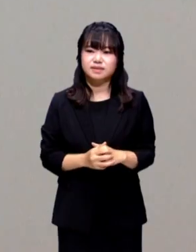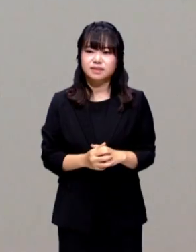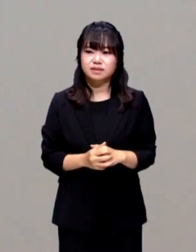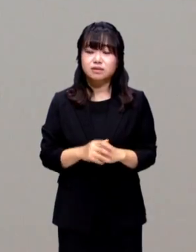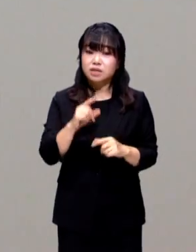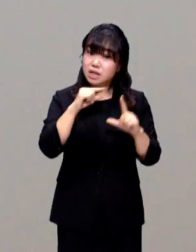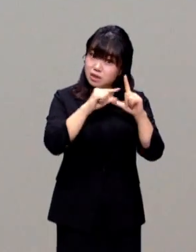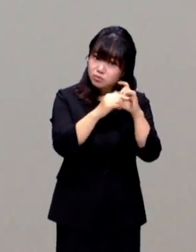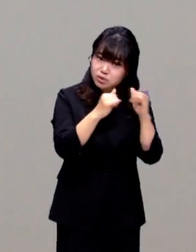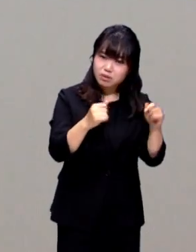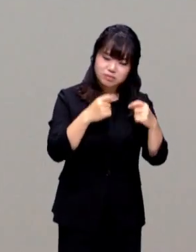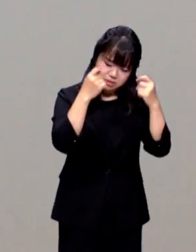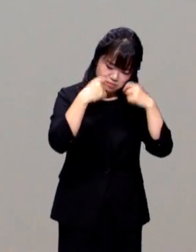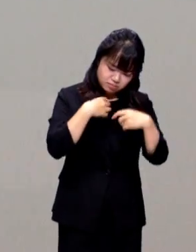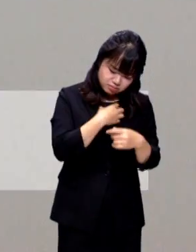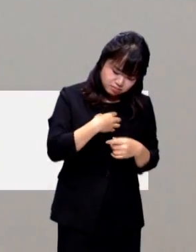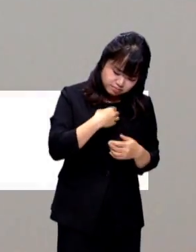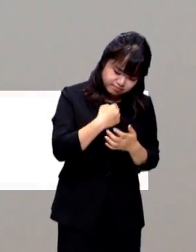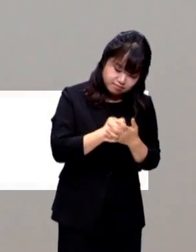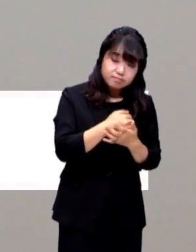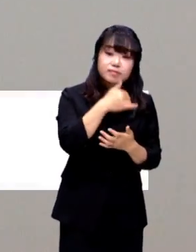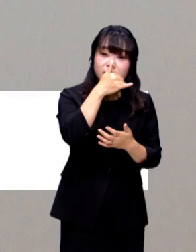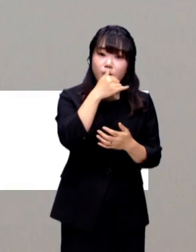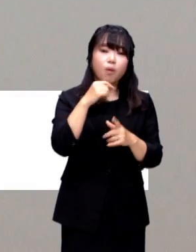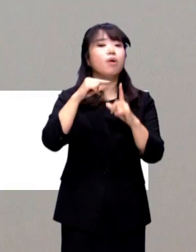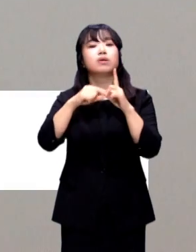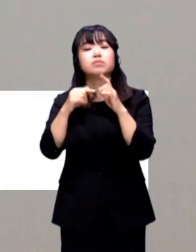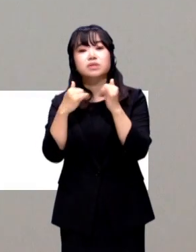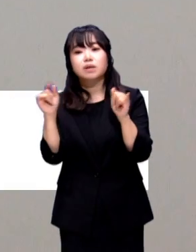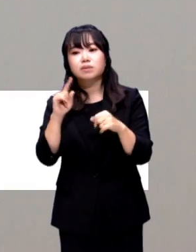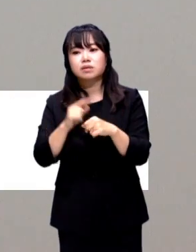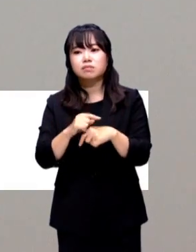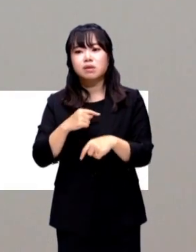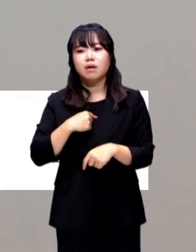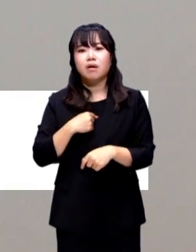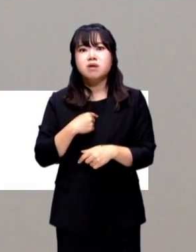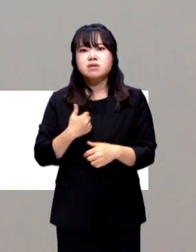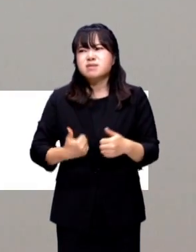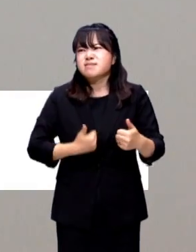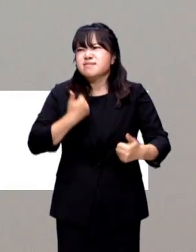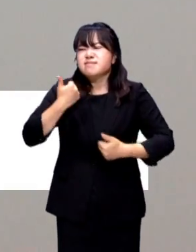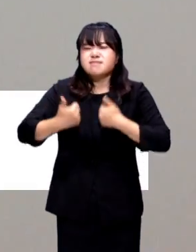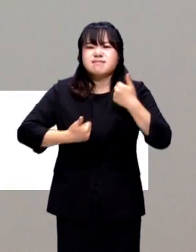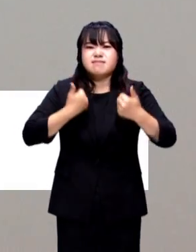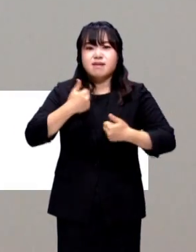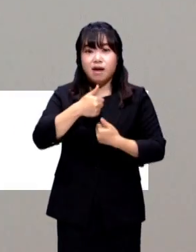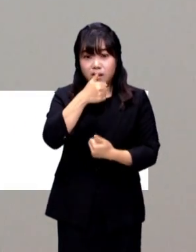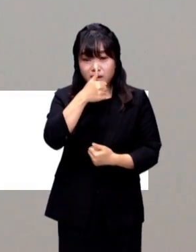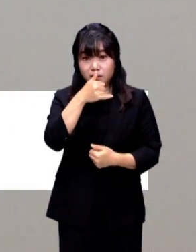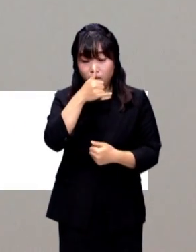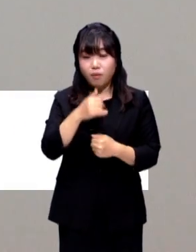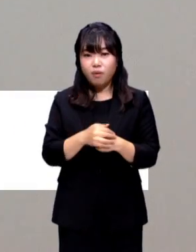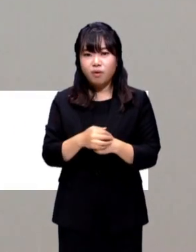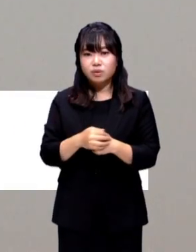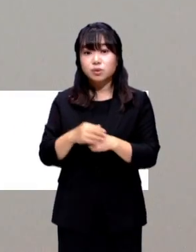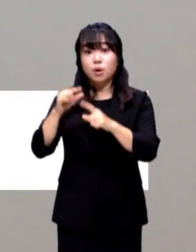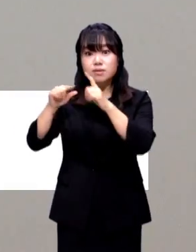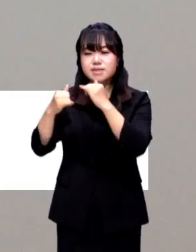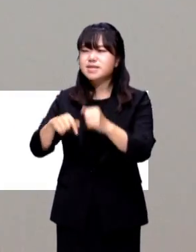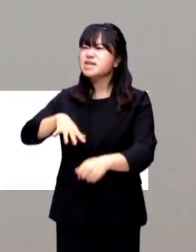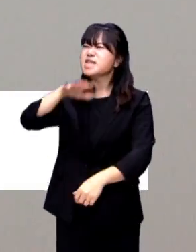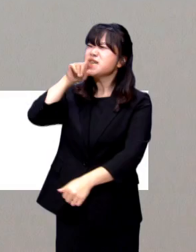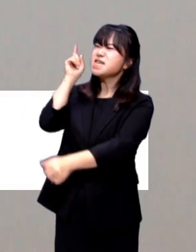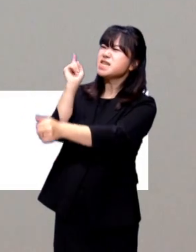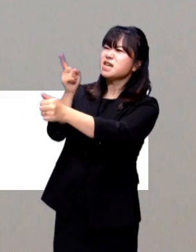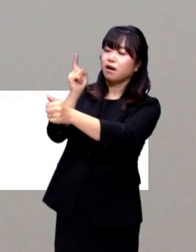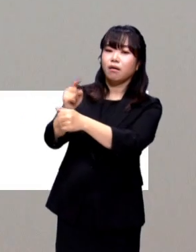어떤 사람들은 굉장히 슬퍼하며 애도를 하고 어떤 사람들은 굉장히 심각하게 분노하기도 하고 또 여러 군데 어떤 비난을